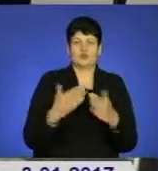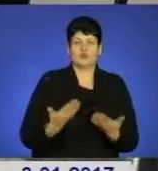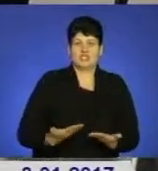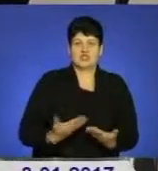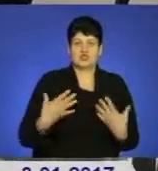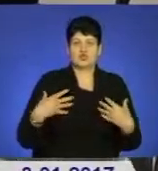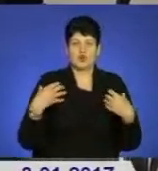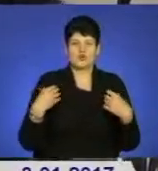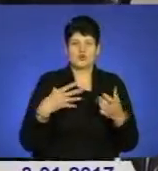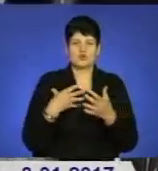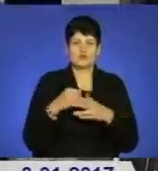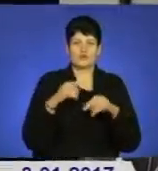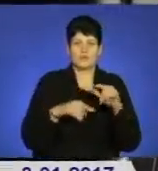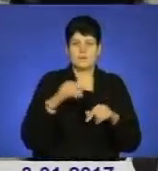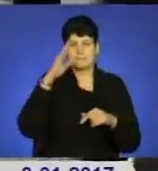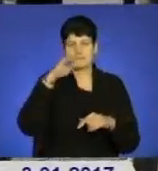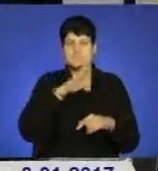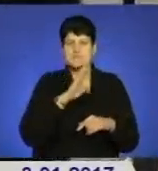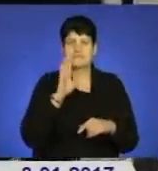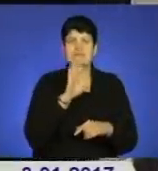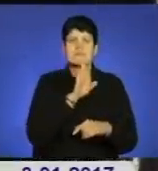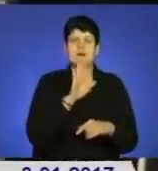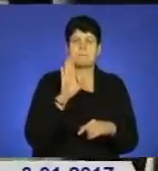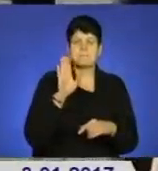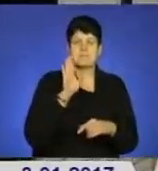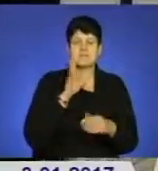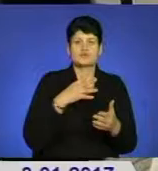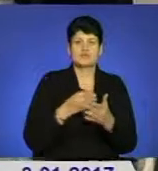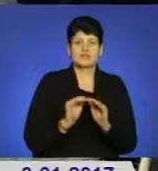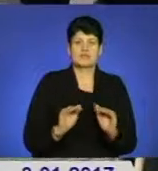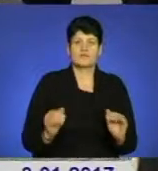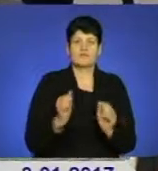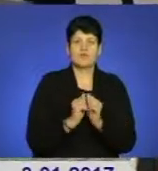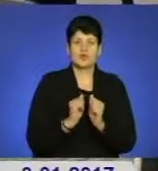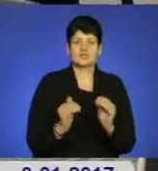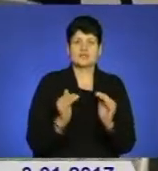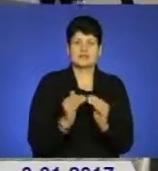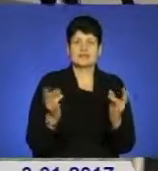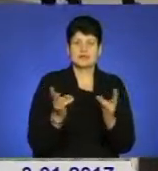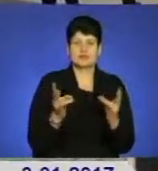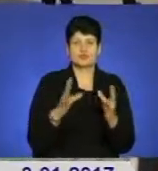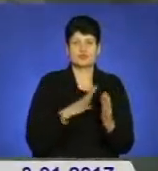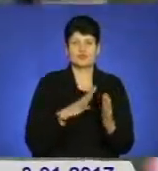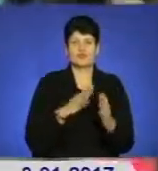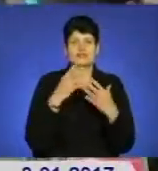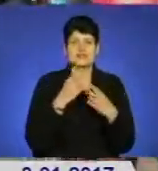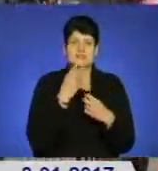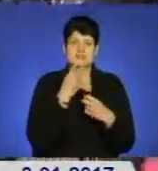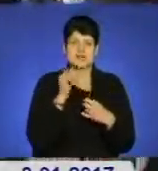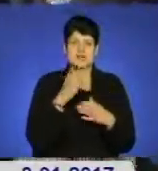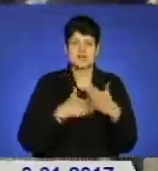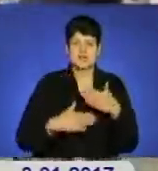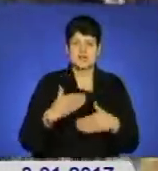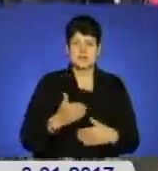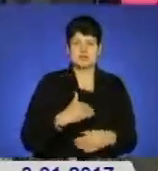до своїх родин, до своїх батьків, мамів і до своїх діточок. Бо в кожній хаті треба, щоб був сміх завжди і радість. Ви бажаю